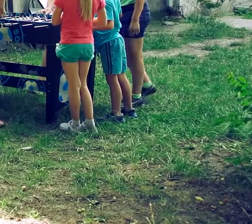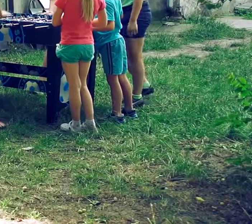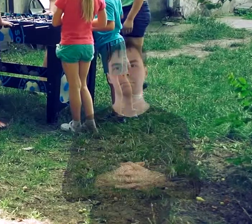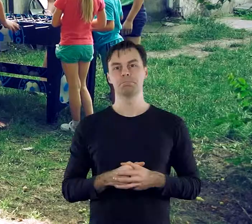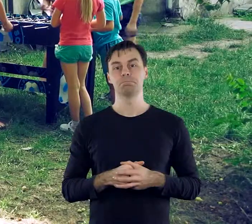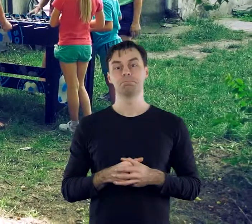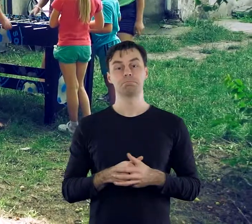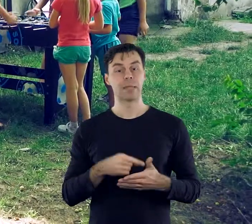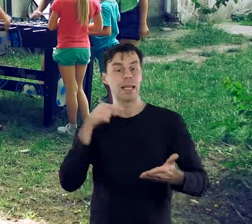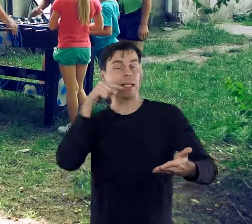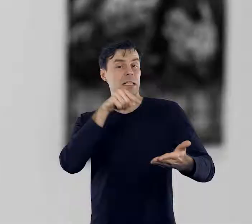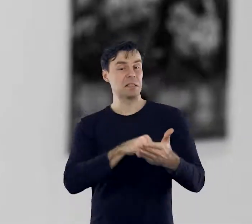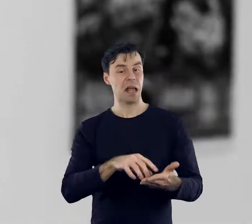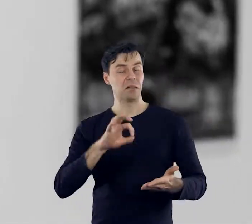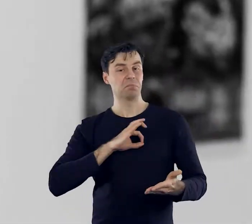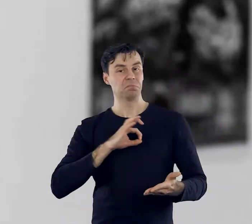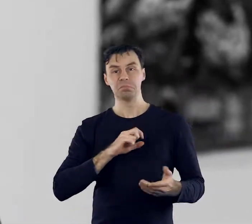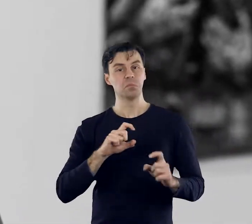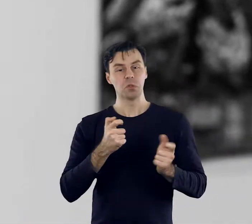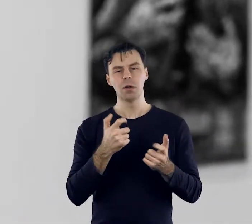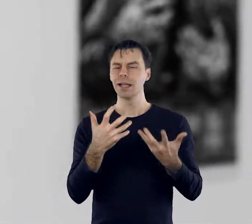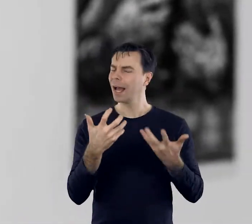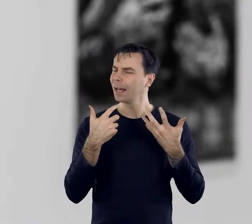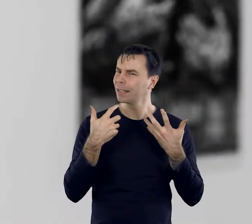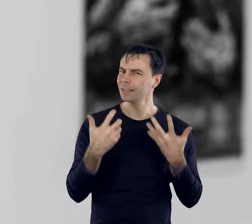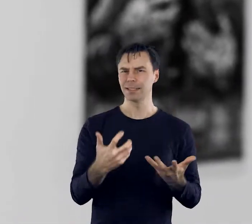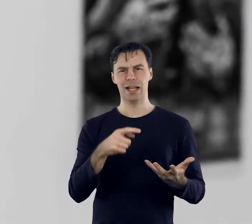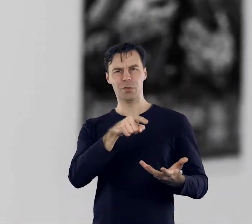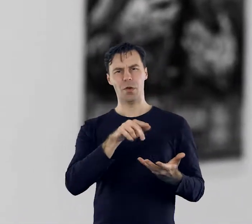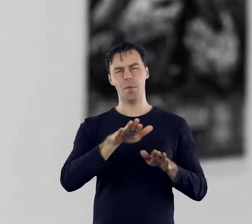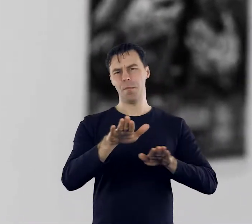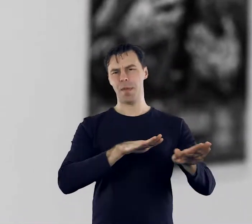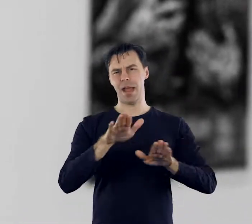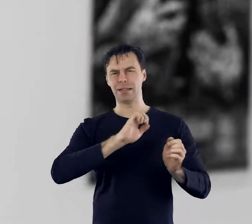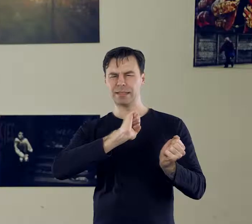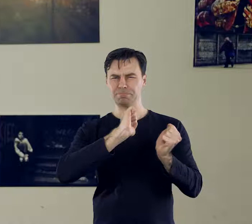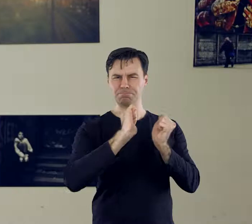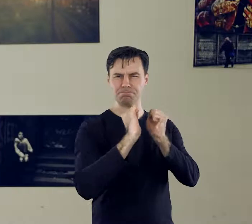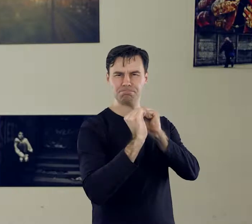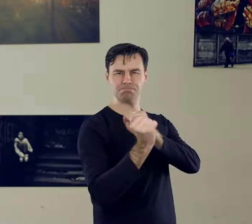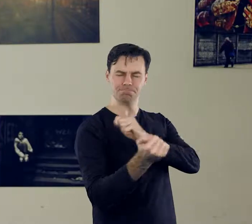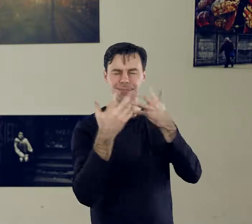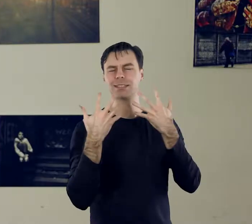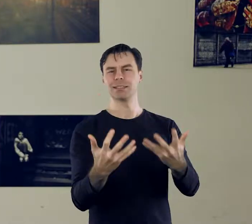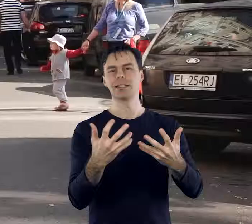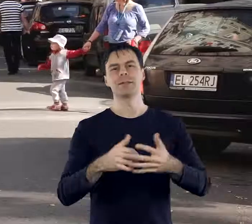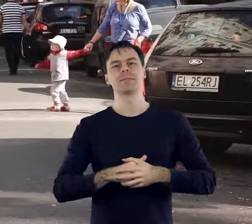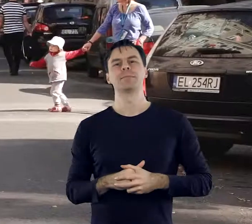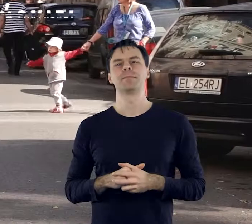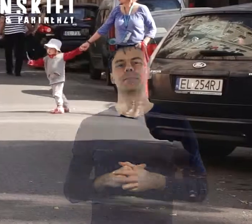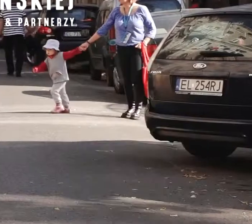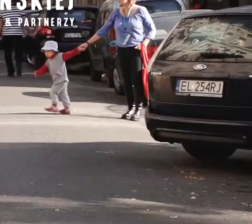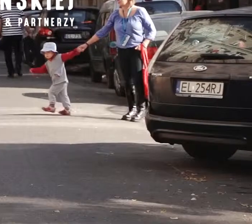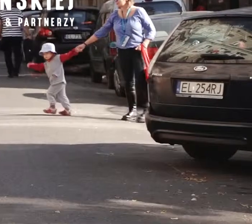Też jednym z takich naszych celów jest oczywiście skupianie się na tym, żeby zmieniał się wizerunek tego